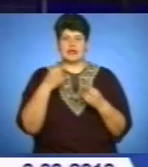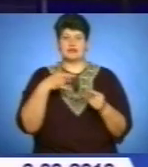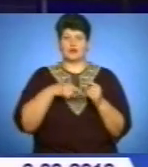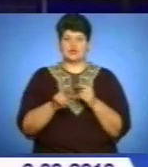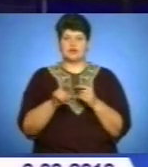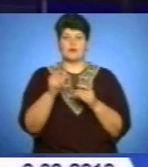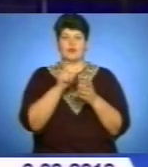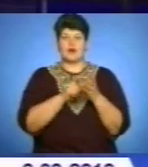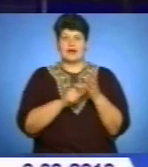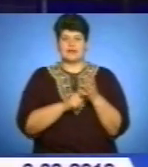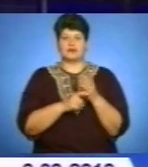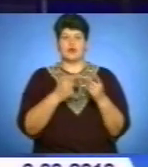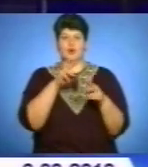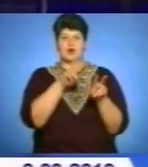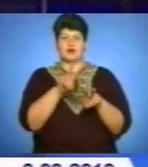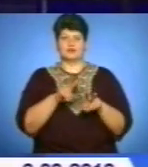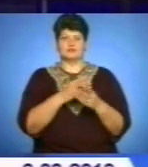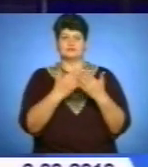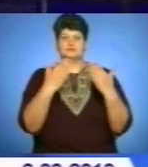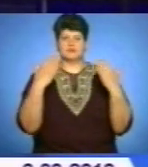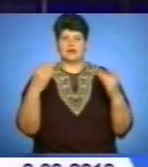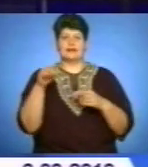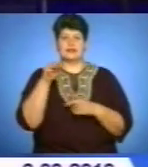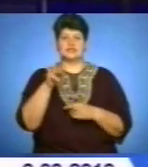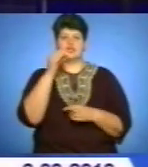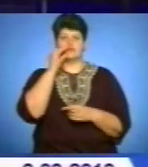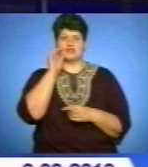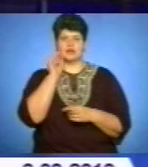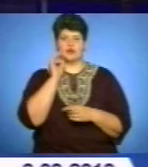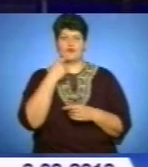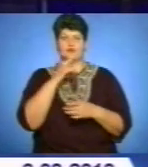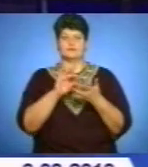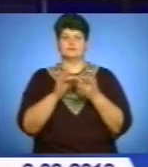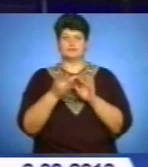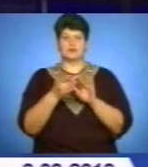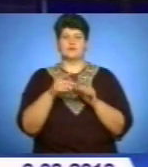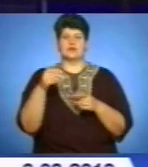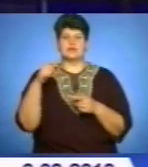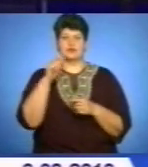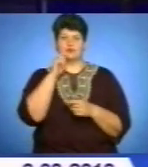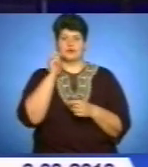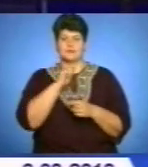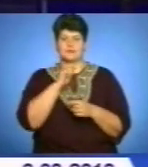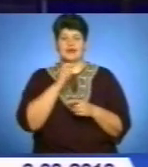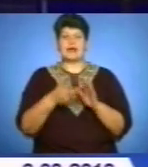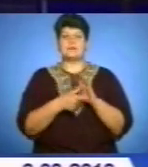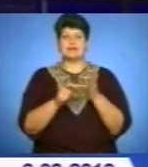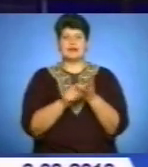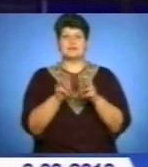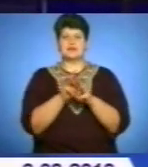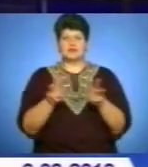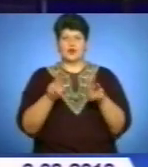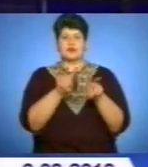оглянув експозицію музею Тараса Шевченка, повідомляє сайт президента України. Кабінет міністрів розглядає